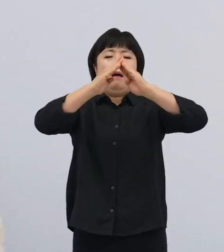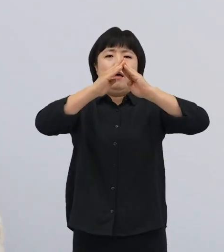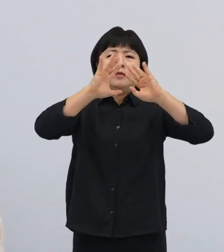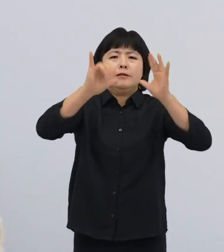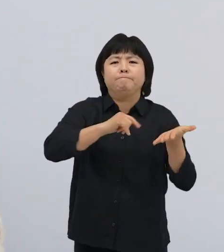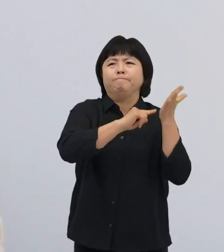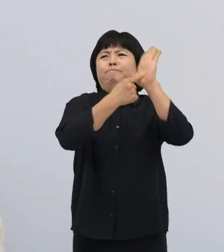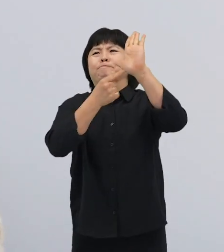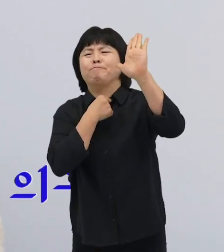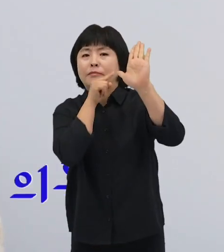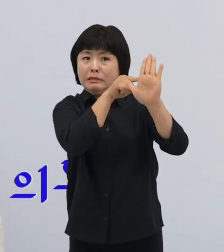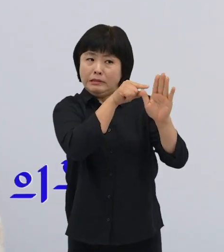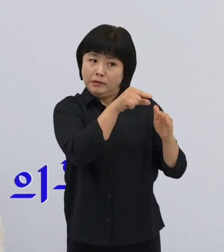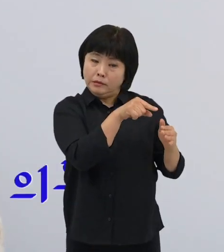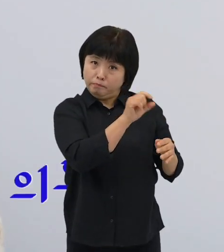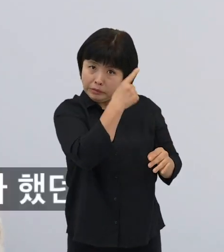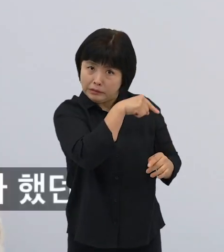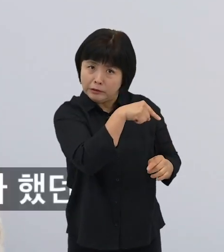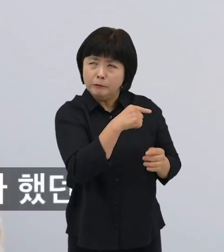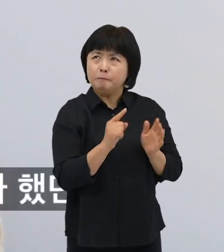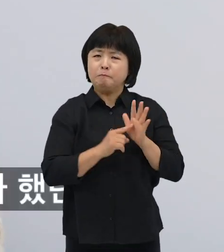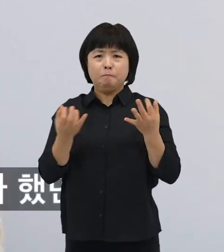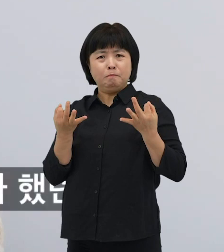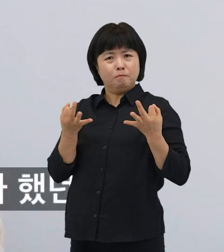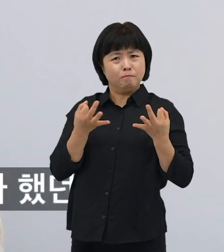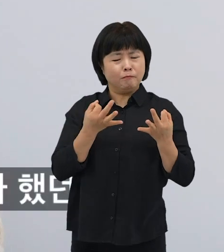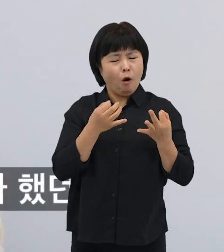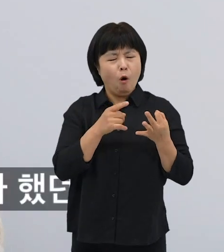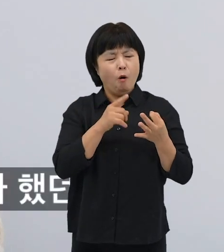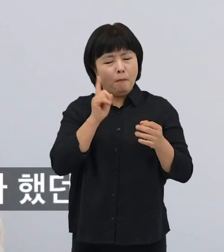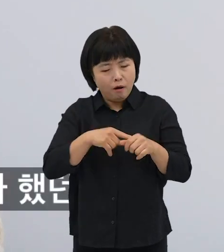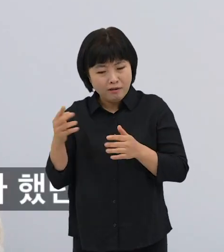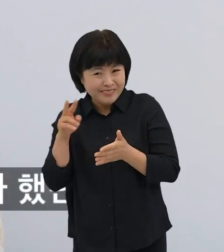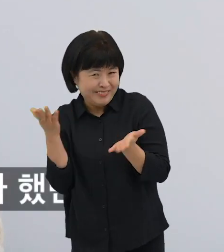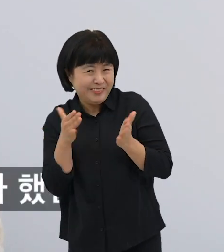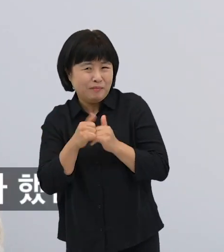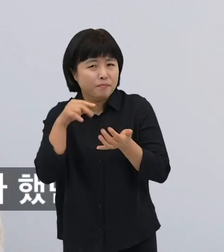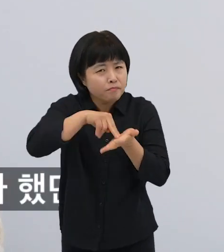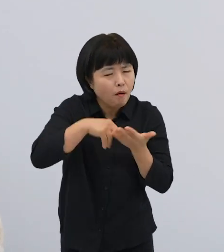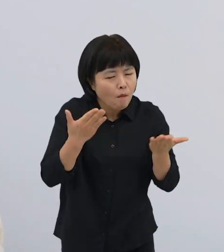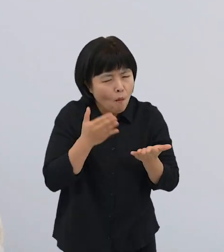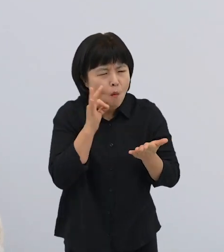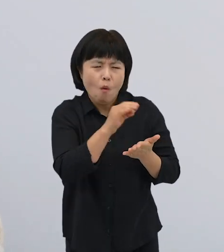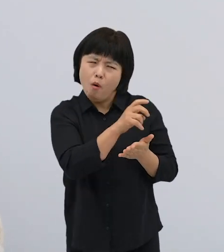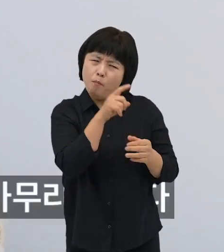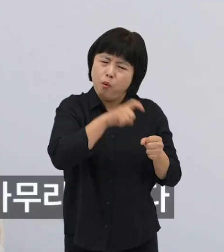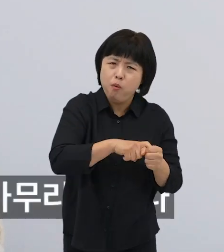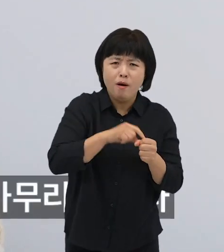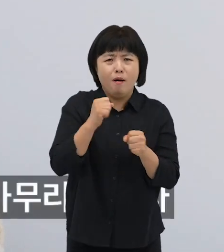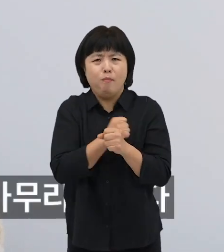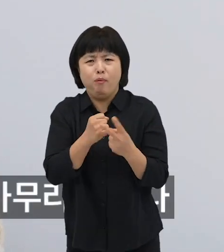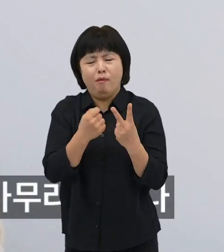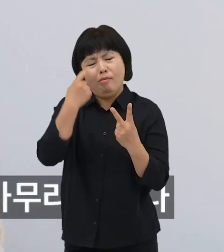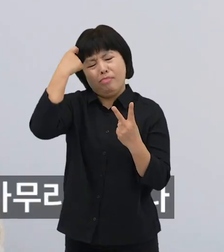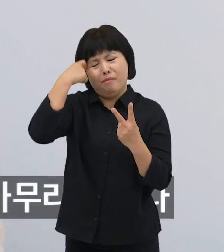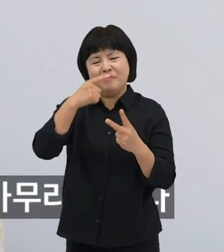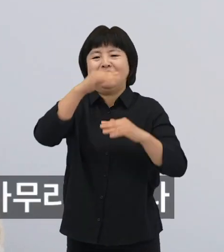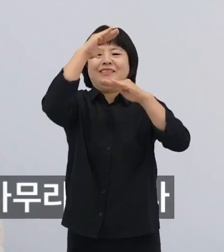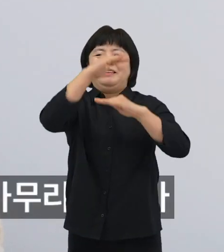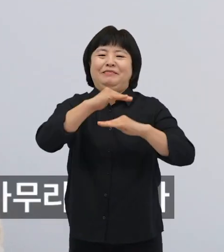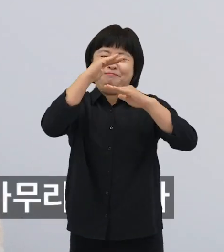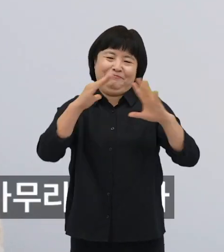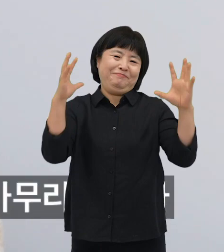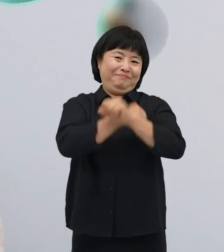세상에 드러내려고 했던 공야장의 의도, 사서가 이 도서관에서 일하며 얻고자 했던 목적과 음모들이 드러나며